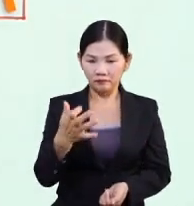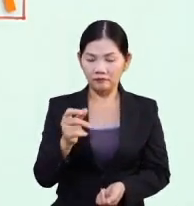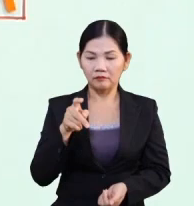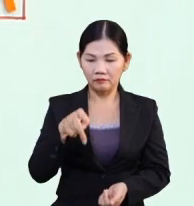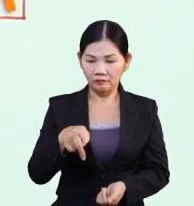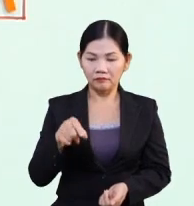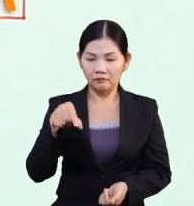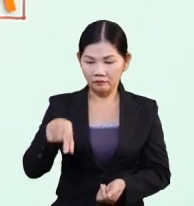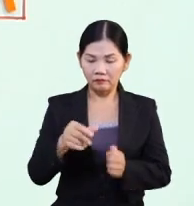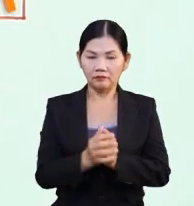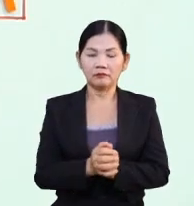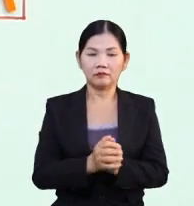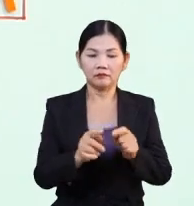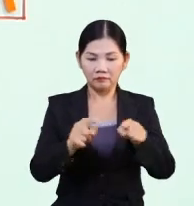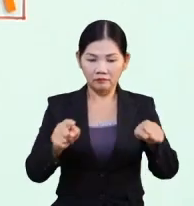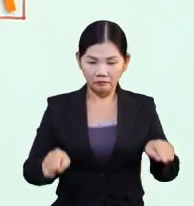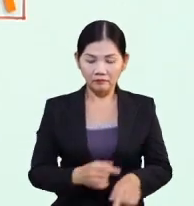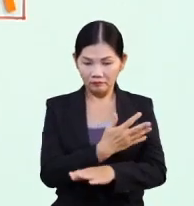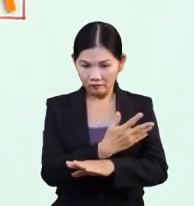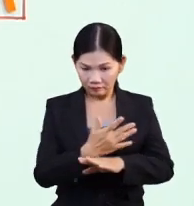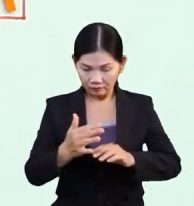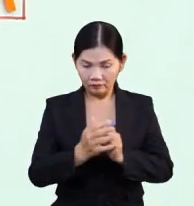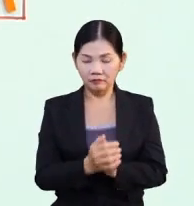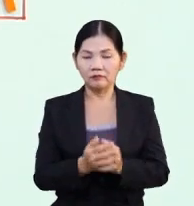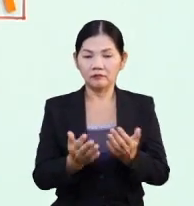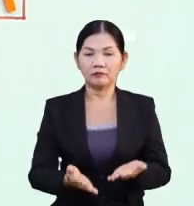3218 គីឡូក្រាម និងចំការទី2